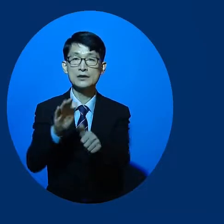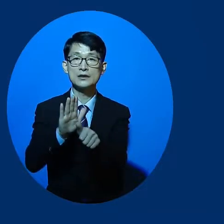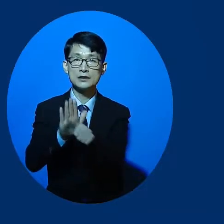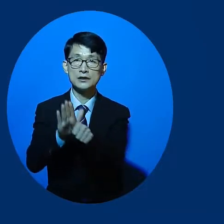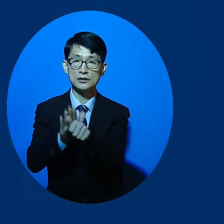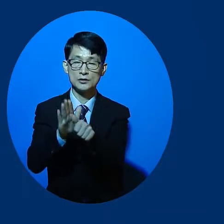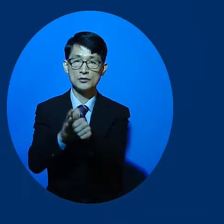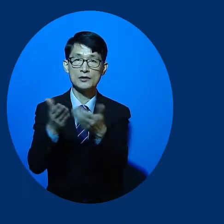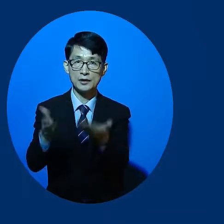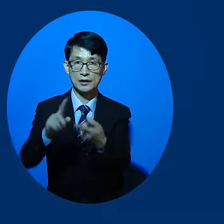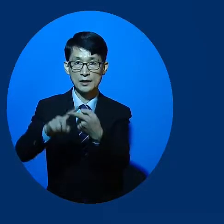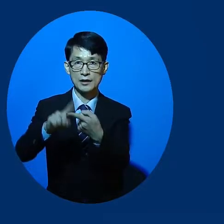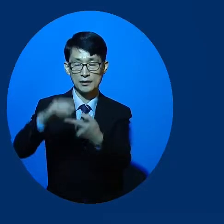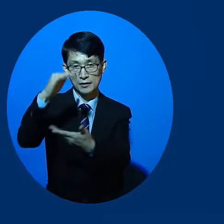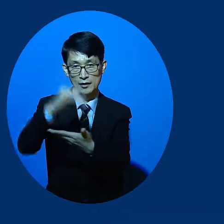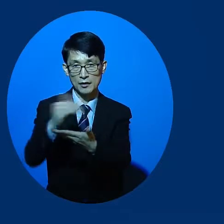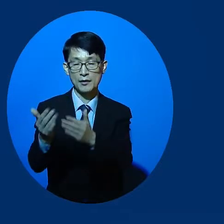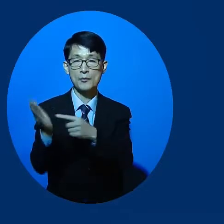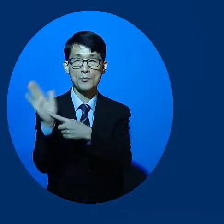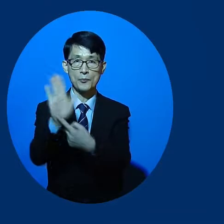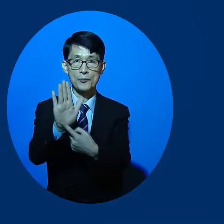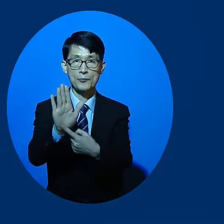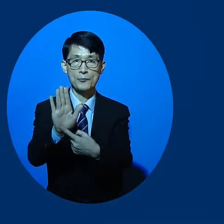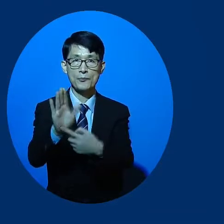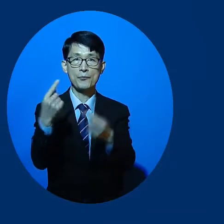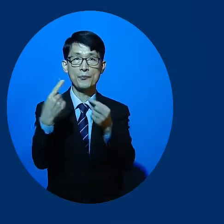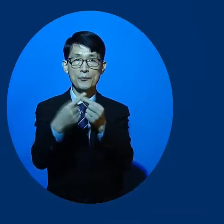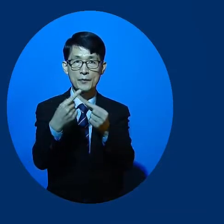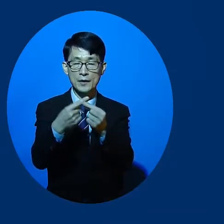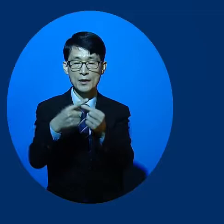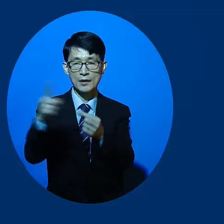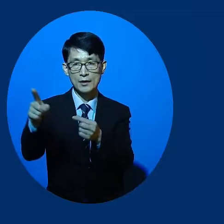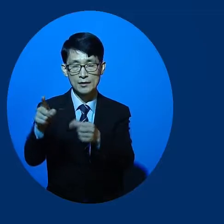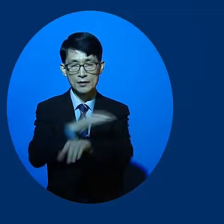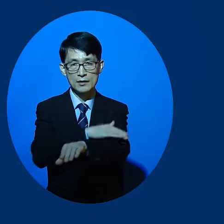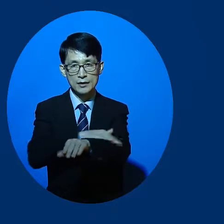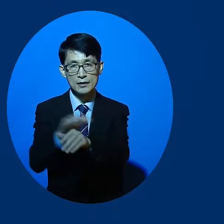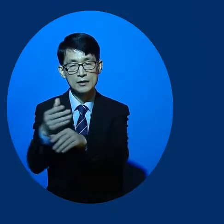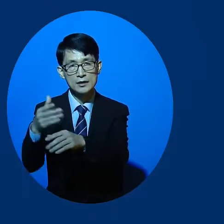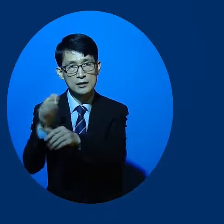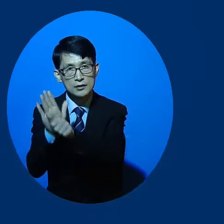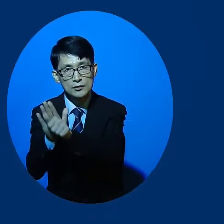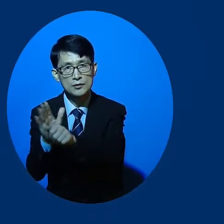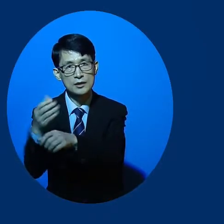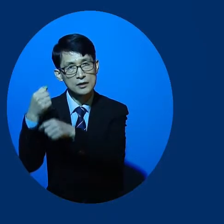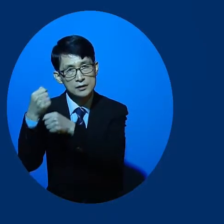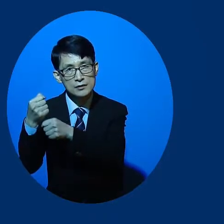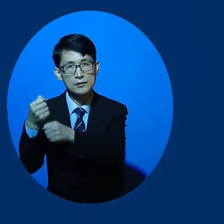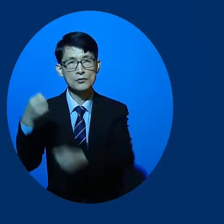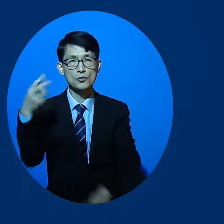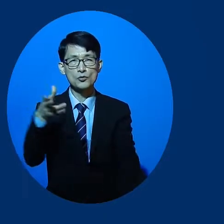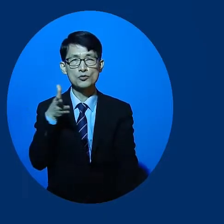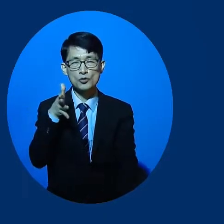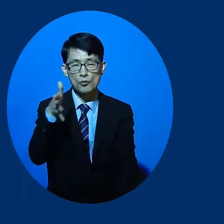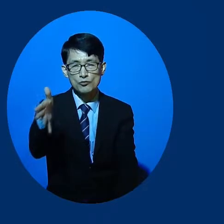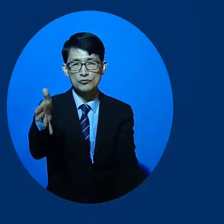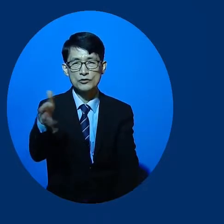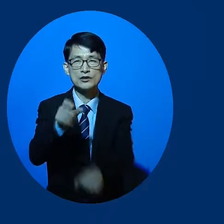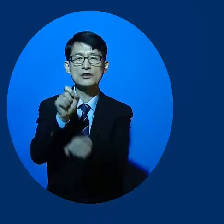화면처럼 제시하였습니다. 첫째, 높은 의존도, 둘째, 전문성 요구입니다. 즉,